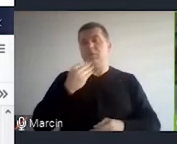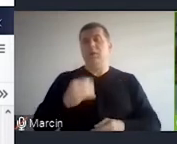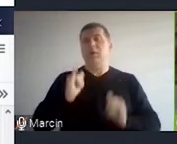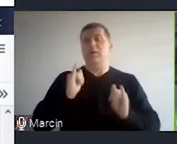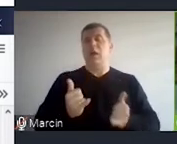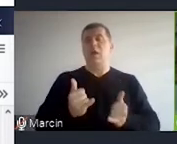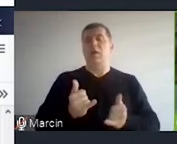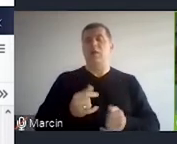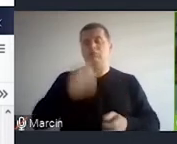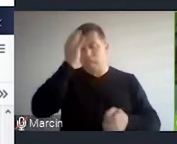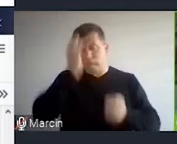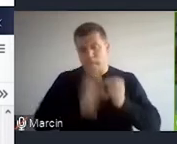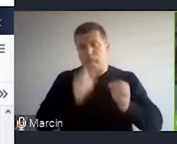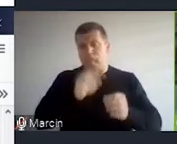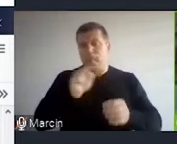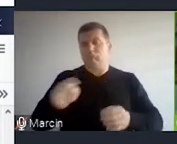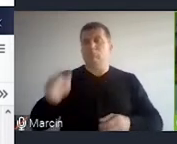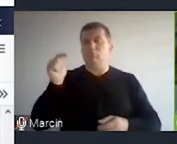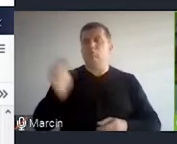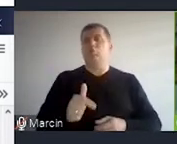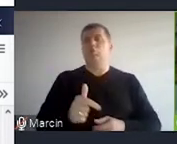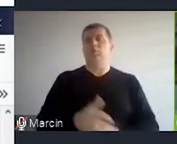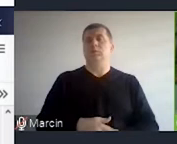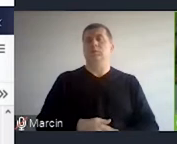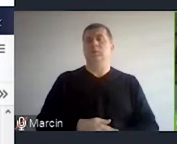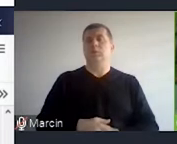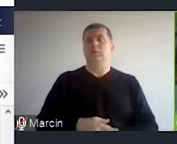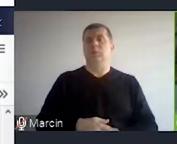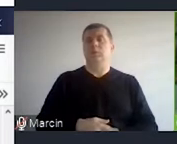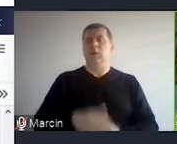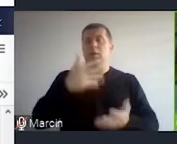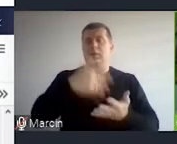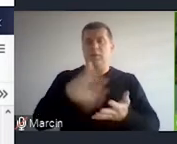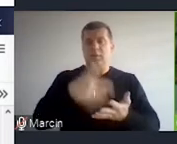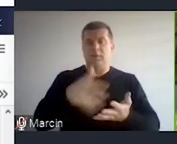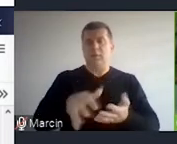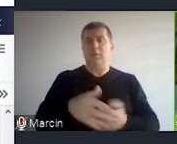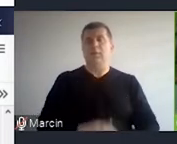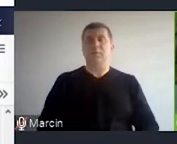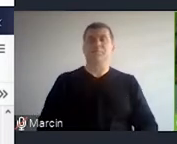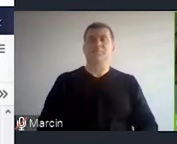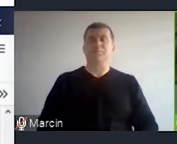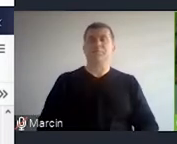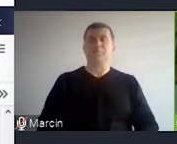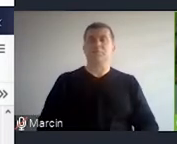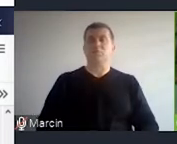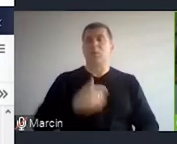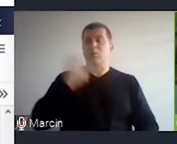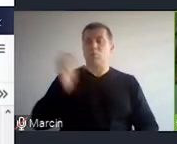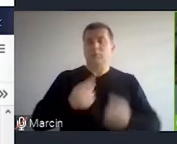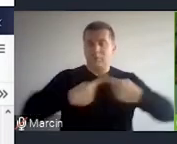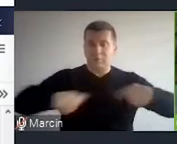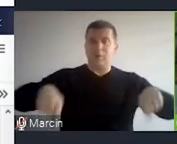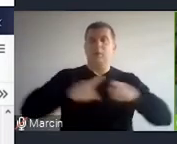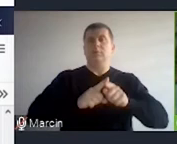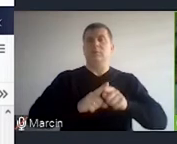jakie konkretnie muszę ponieść wydatki, czyli że muszę